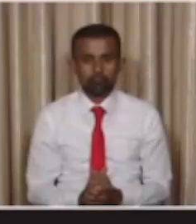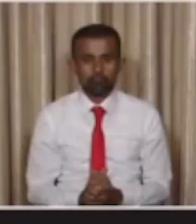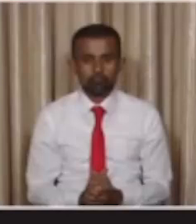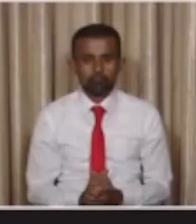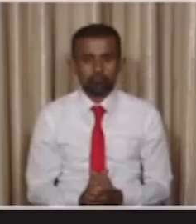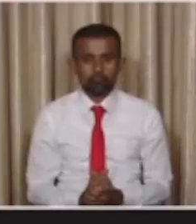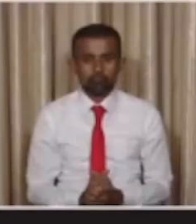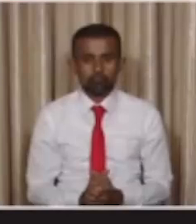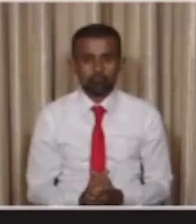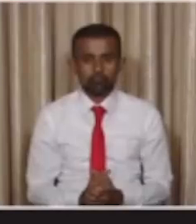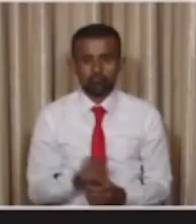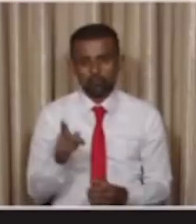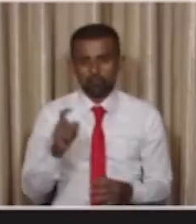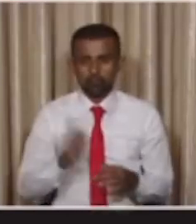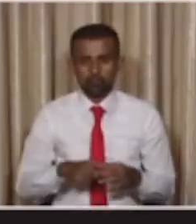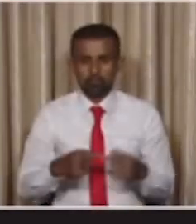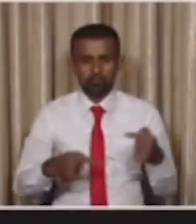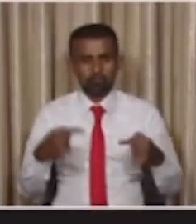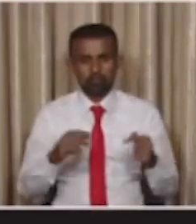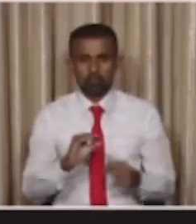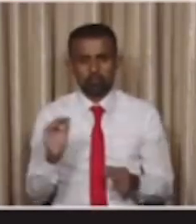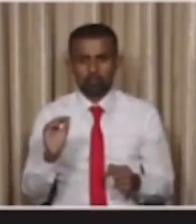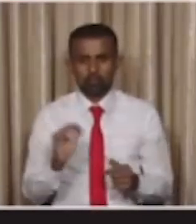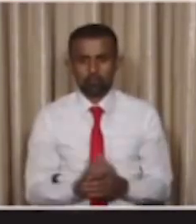දැන් උතරින් ඔය ප්‍රශ්නේ අපි විවාදයේ දිගන්න.